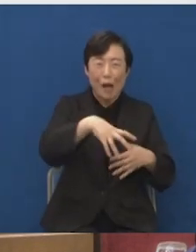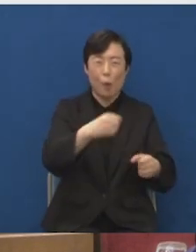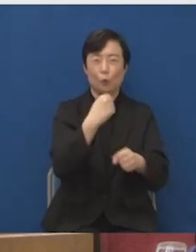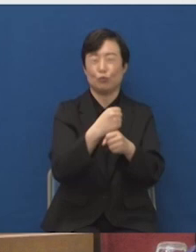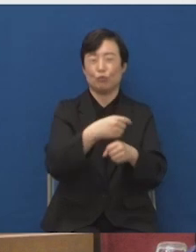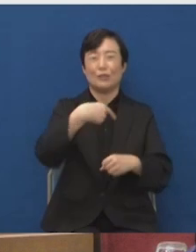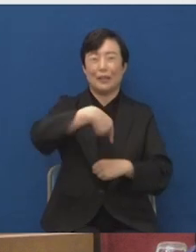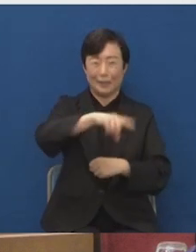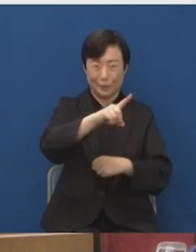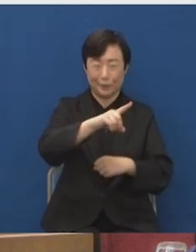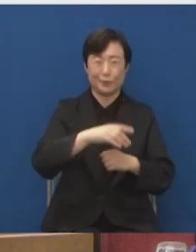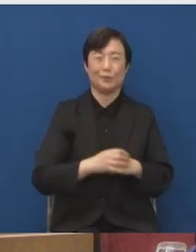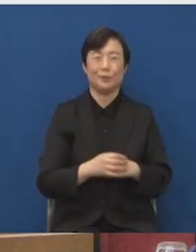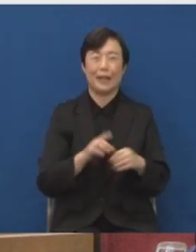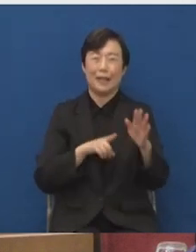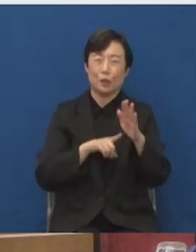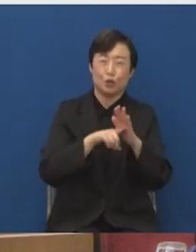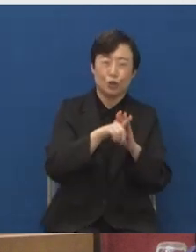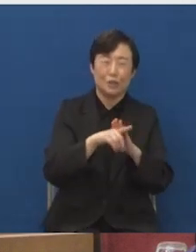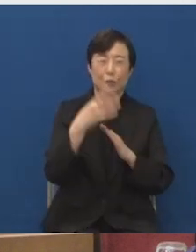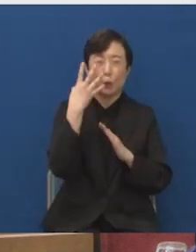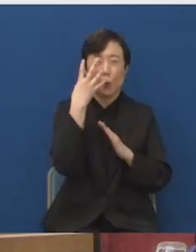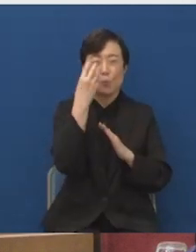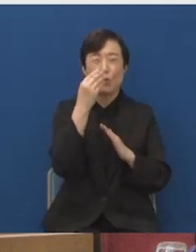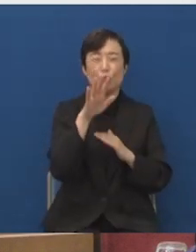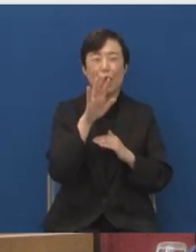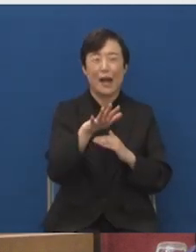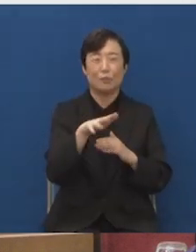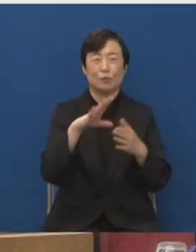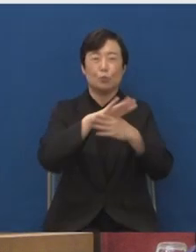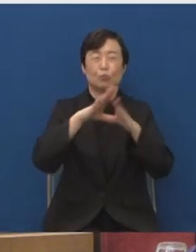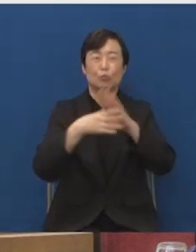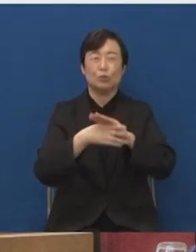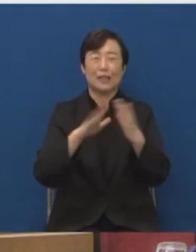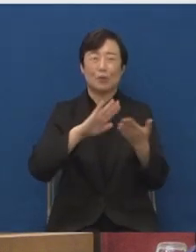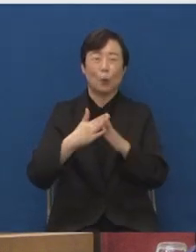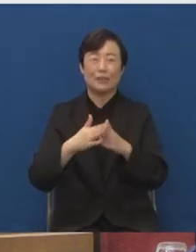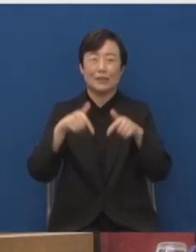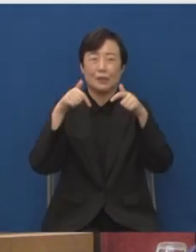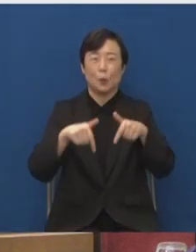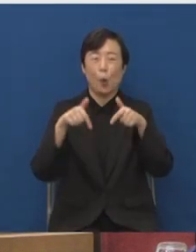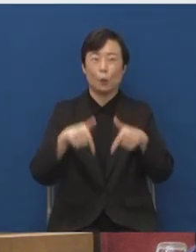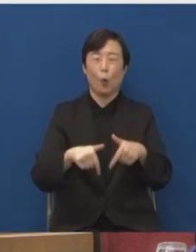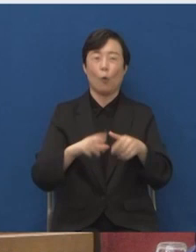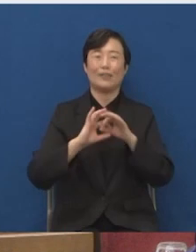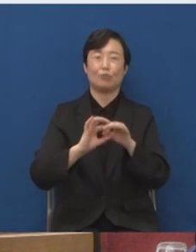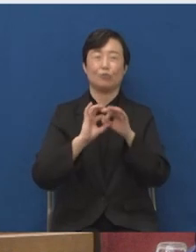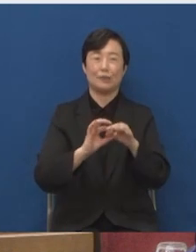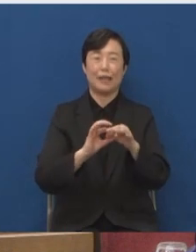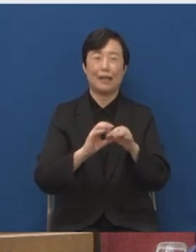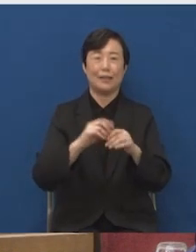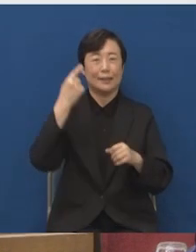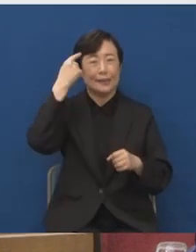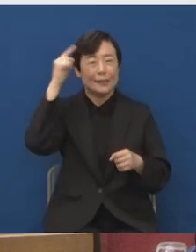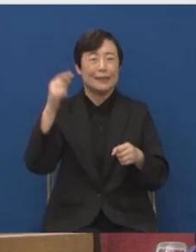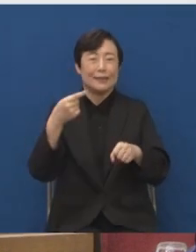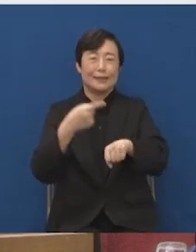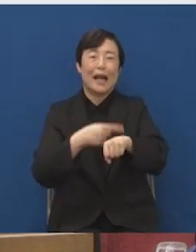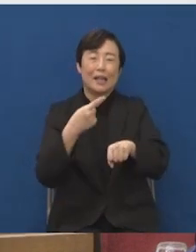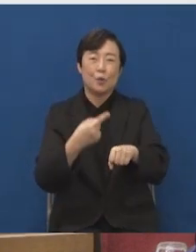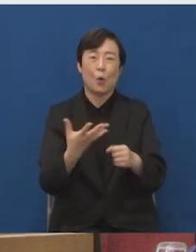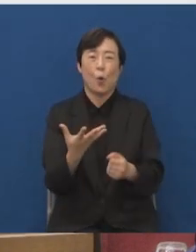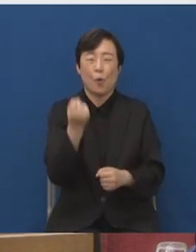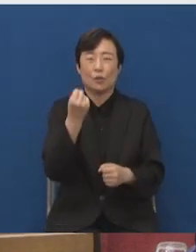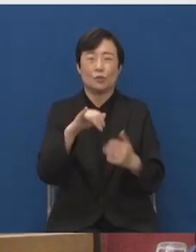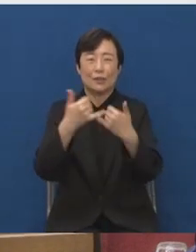して、突き抜ける魅力のある文化史と京都についてでございます。多彩な才能を持つ方々が集結し、地域